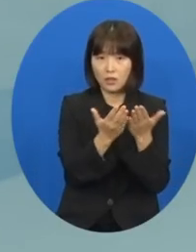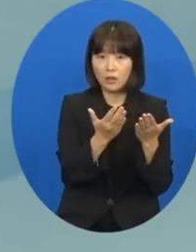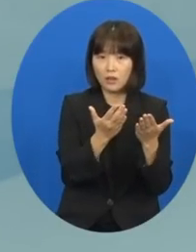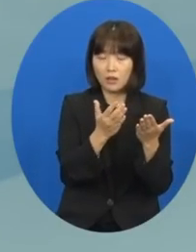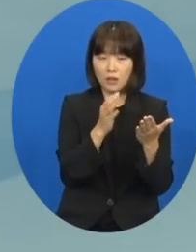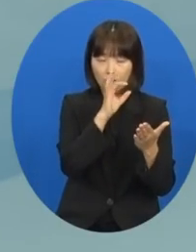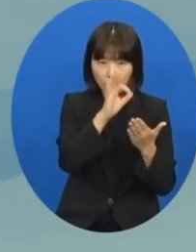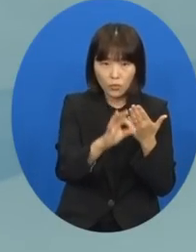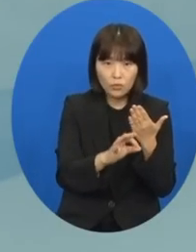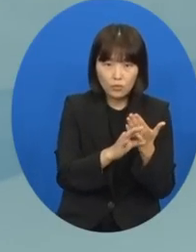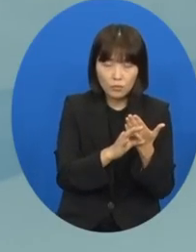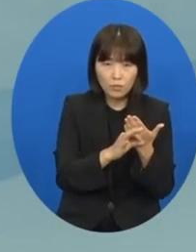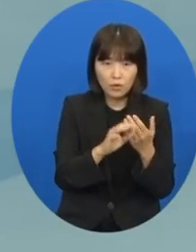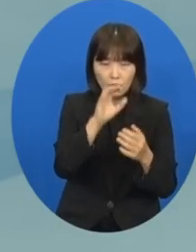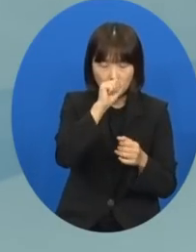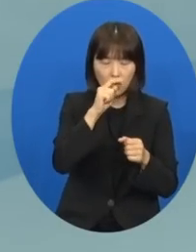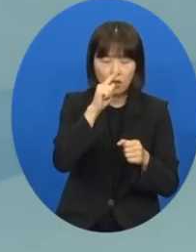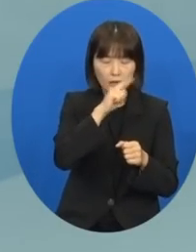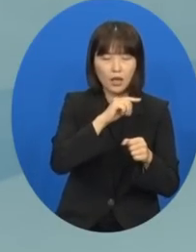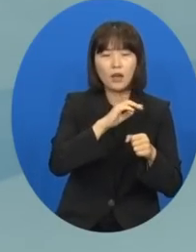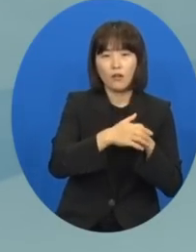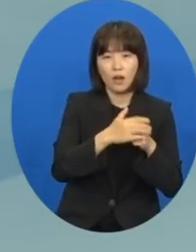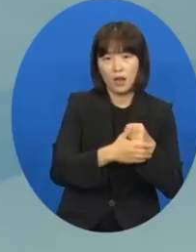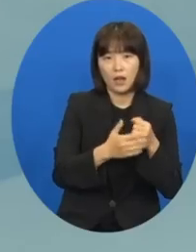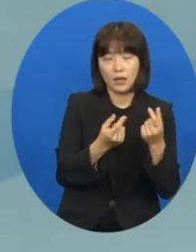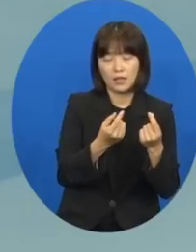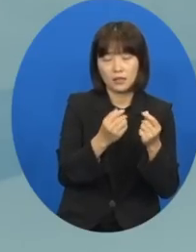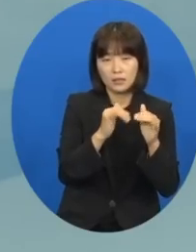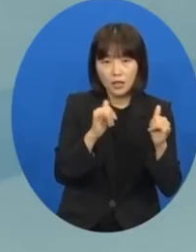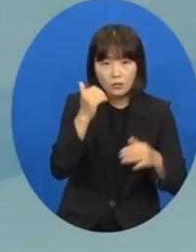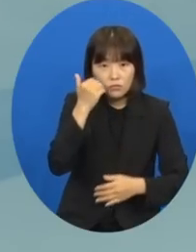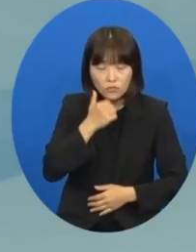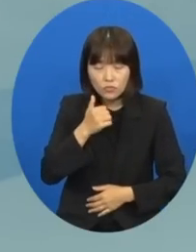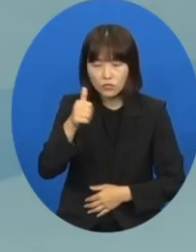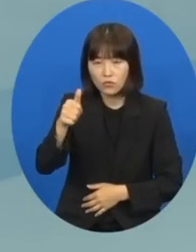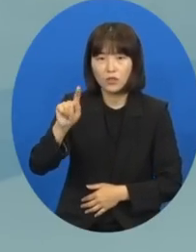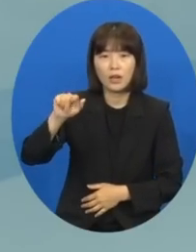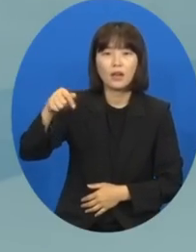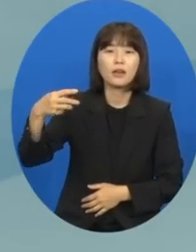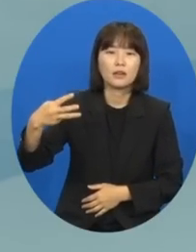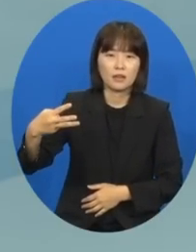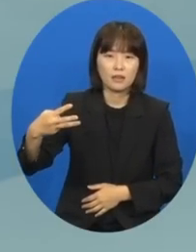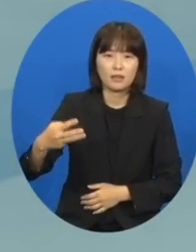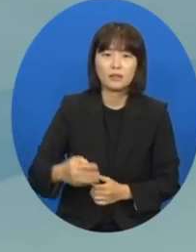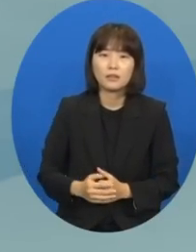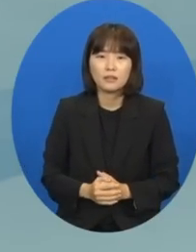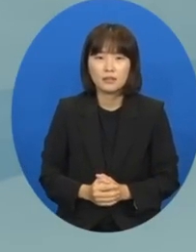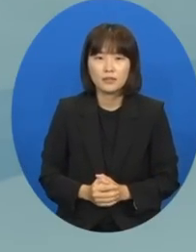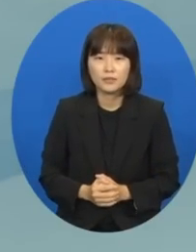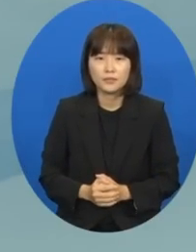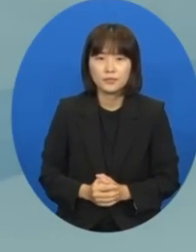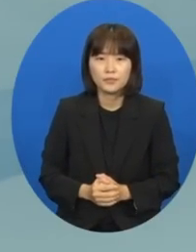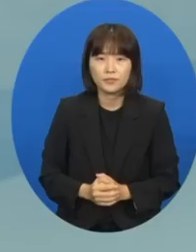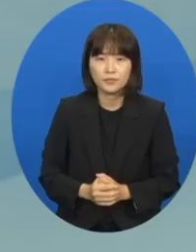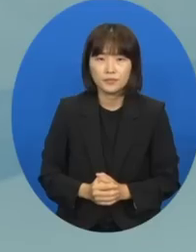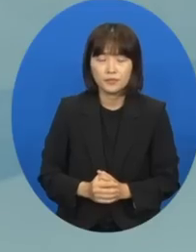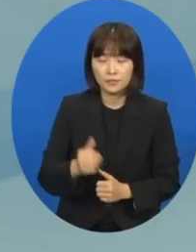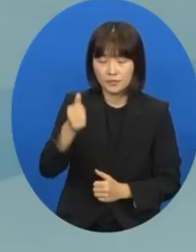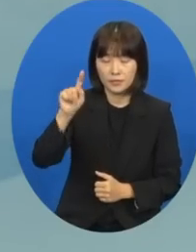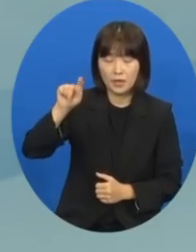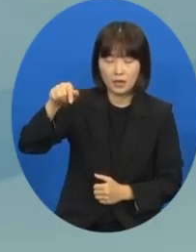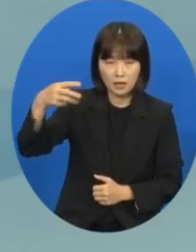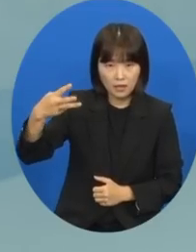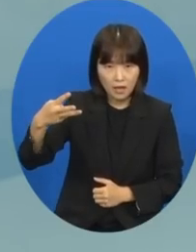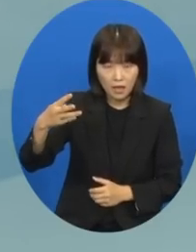존재가 등장합니다. 그게 누굴까요? 바로 하갈입니다. 하갈. 분명 하갈은 애굽 출신이라고